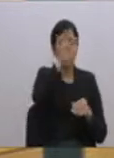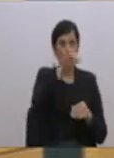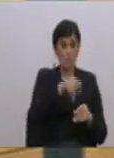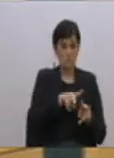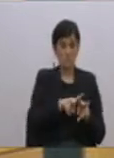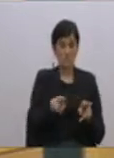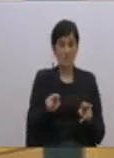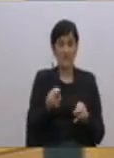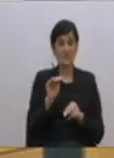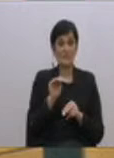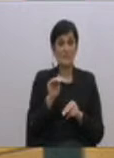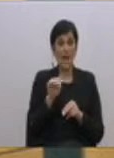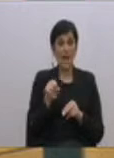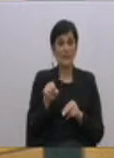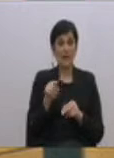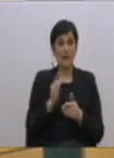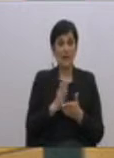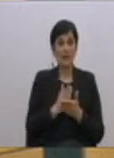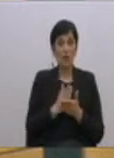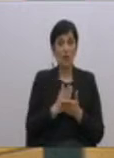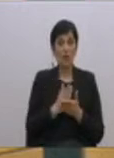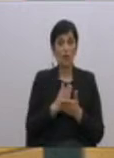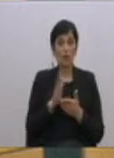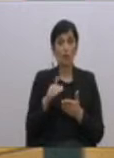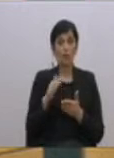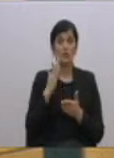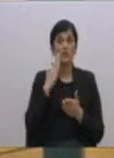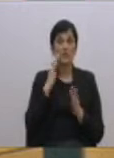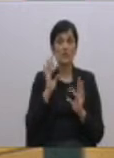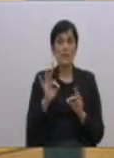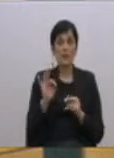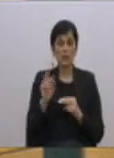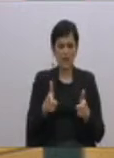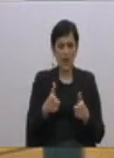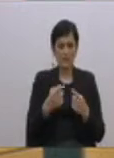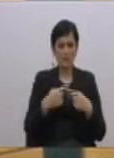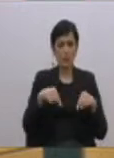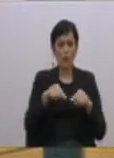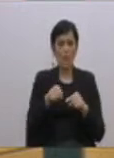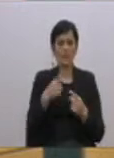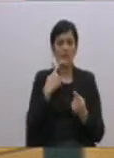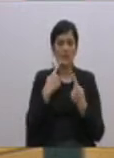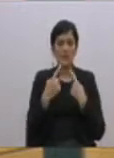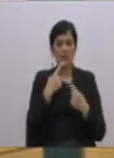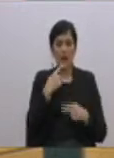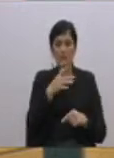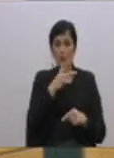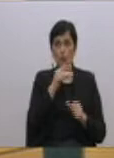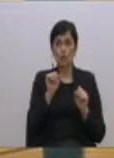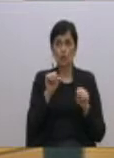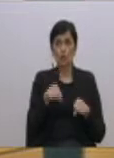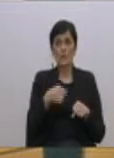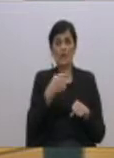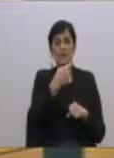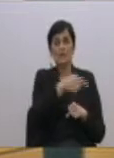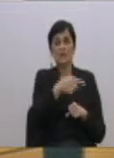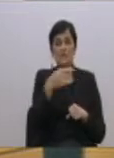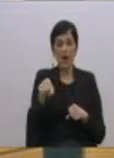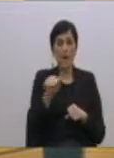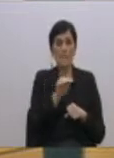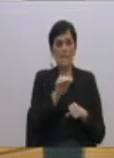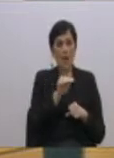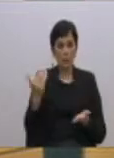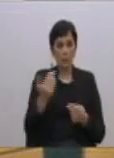გასული ფედერაცია, თუმცა გამოითქვა სამართლიანი შენიშვნა, რასაც ჩვენ დავეთანხმოთ რომ შესაძლებელია სხვა ფედერაციებიც